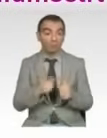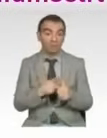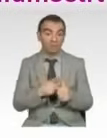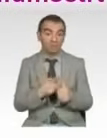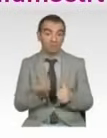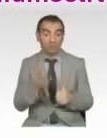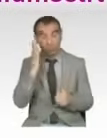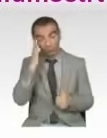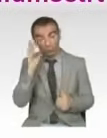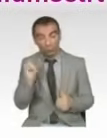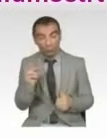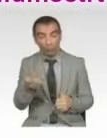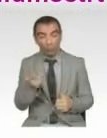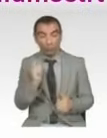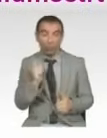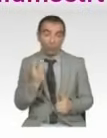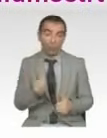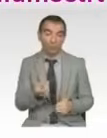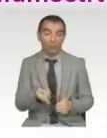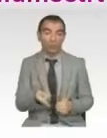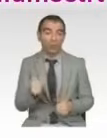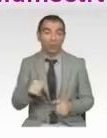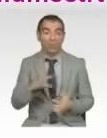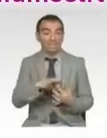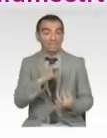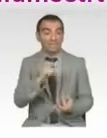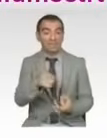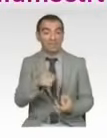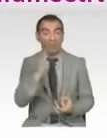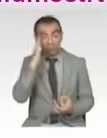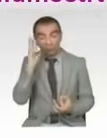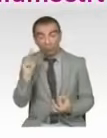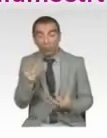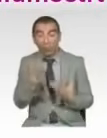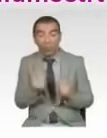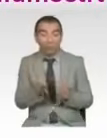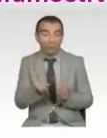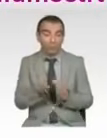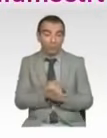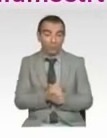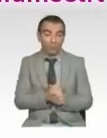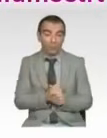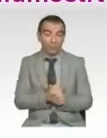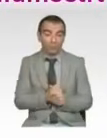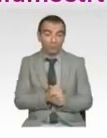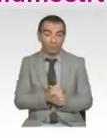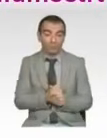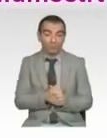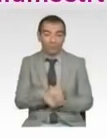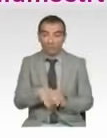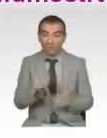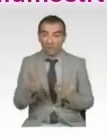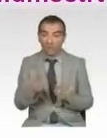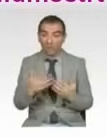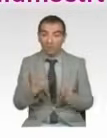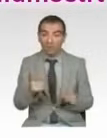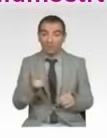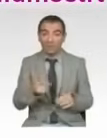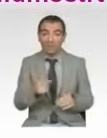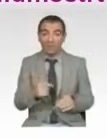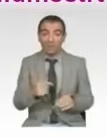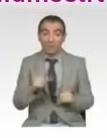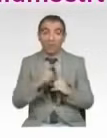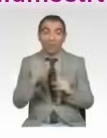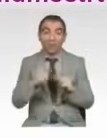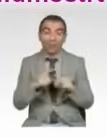tanesi uyku. Uyku. Yani insanlar uyuyamıyorlar. Doğanın destek... bak ne kadar büyük şeyleri var biliyor musun? Hani